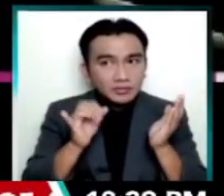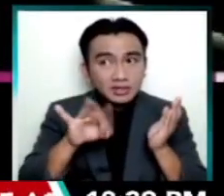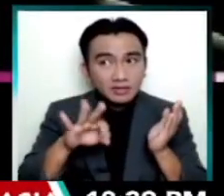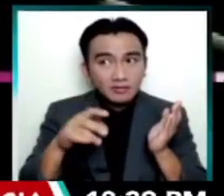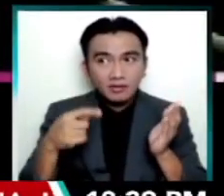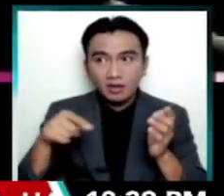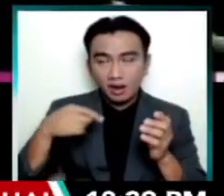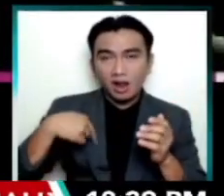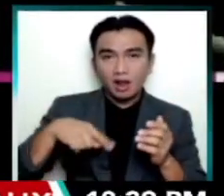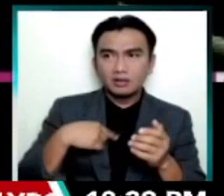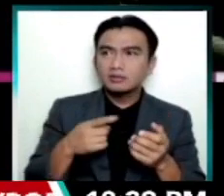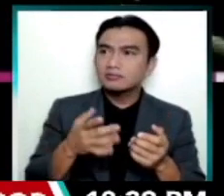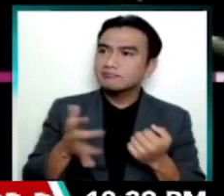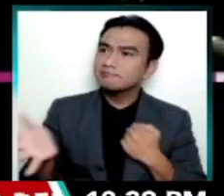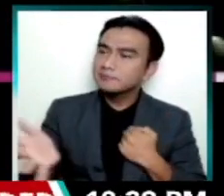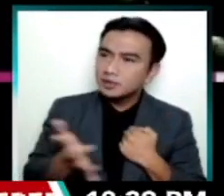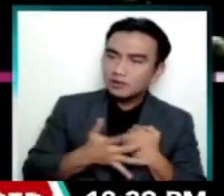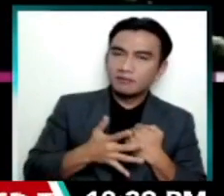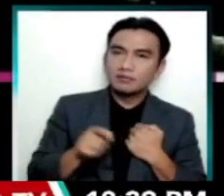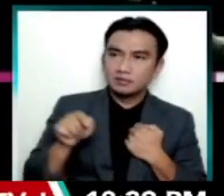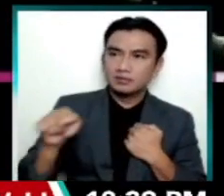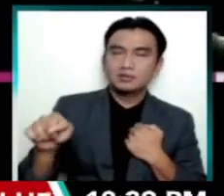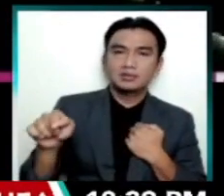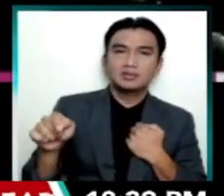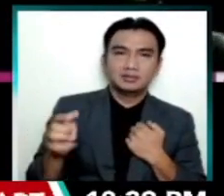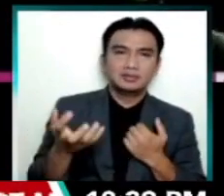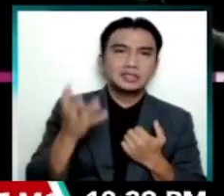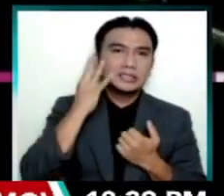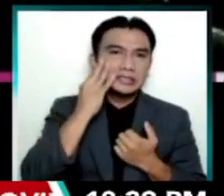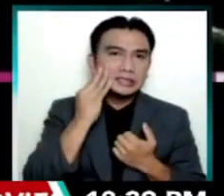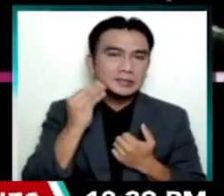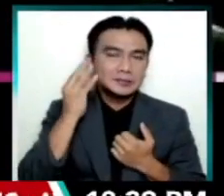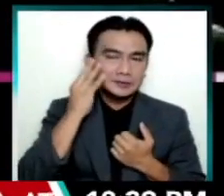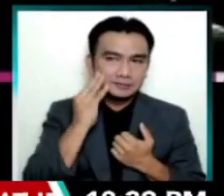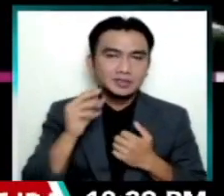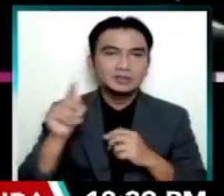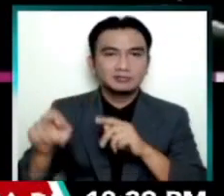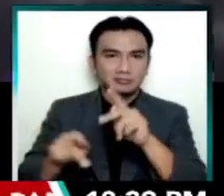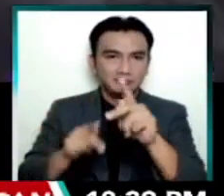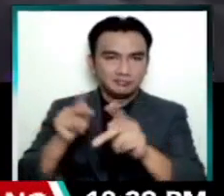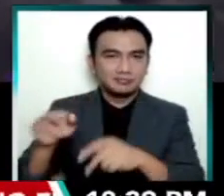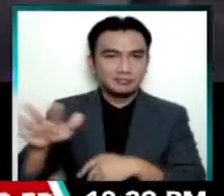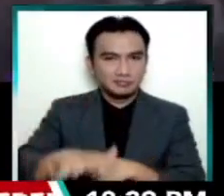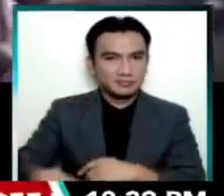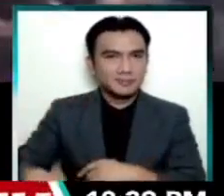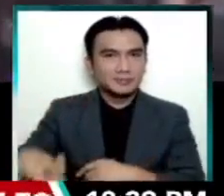ang kahirapan na pinagdadaanan ng ordinaryong Pilipino.